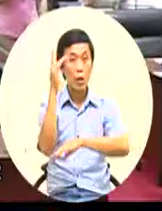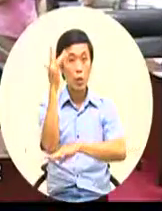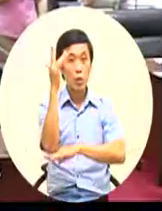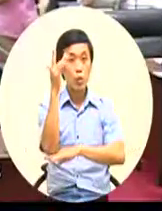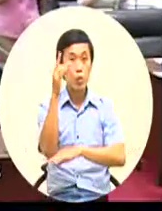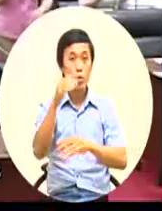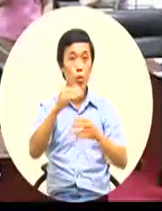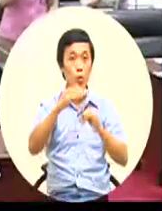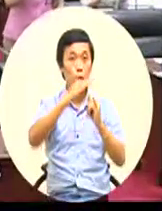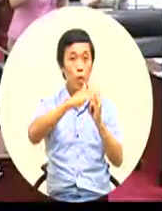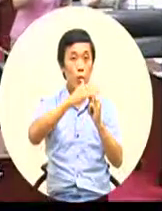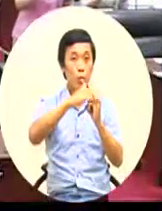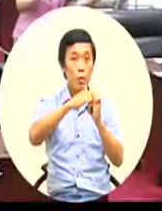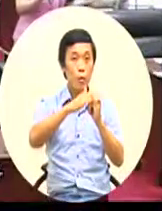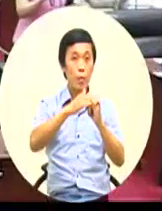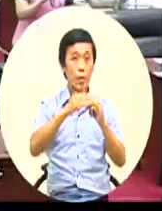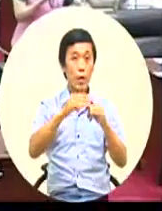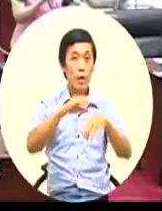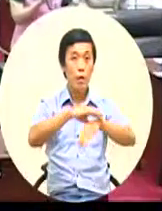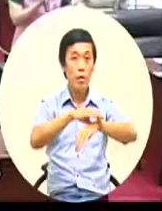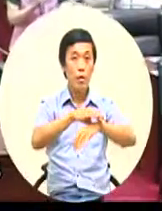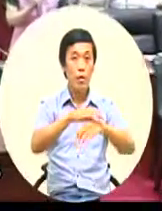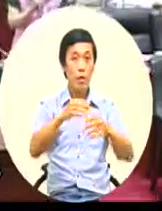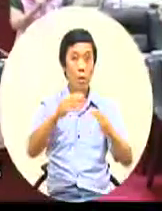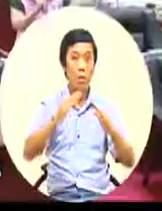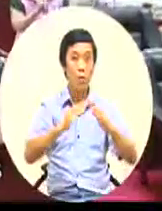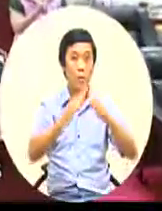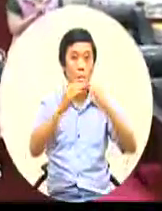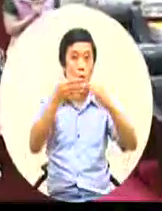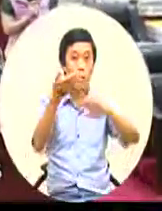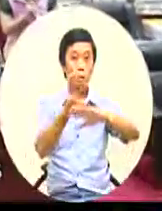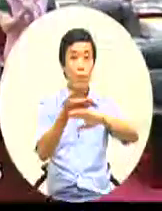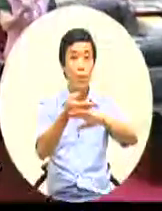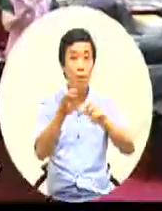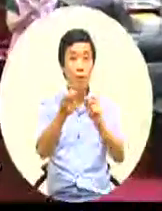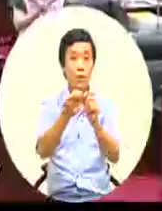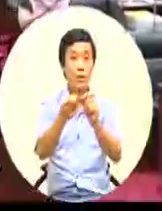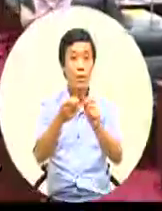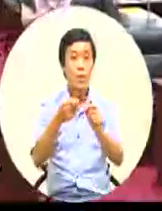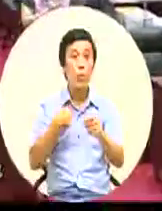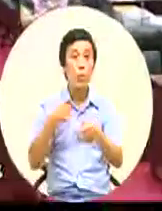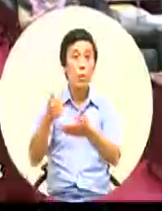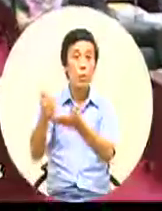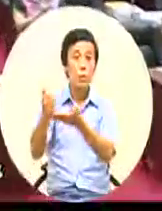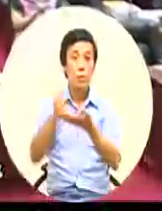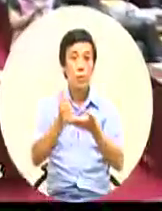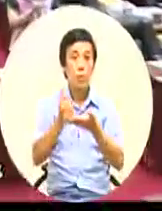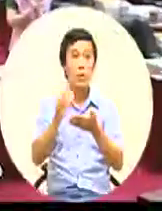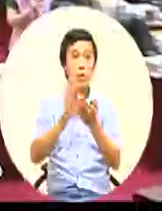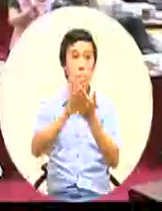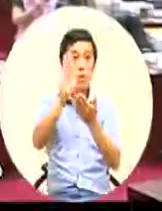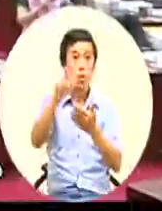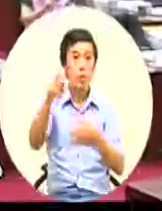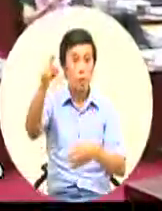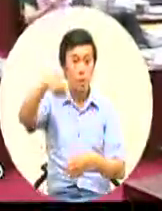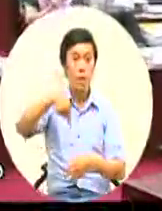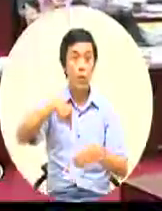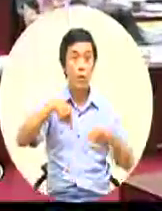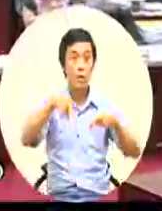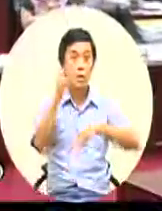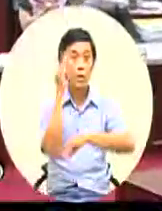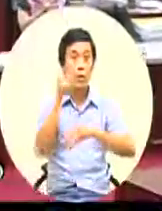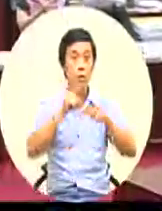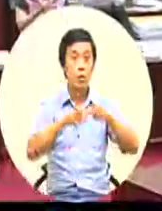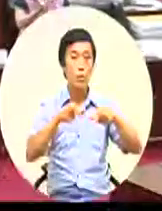们市长说你最重视人权，所以市长，我要邀请你，邀请你有一天来我们的行政中心来落成了